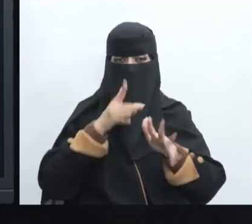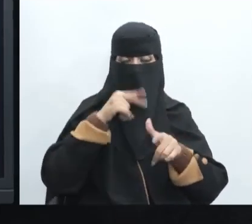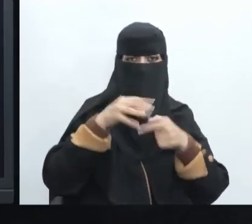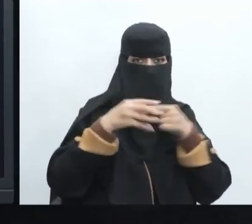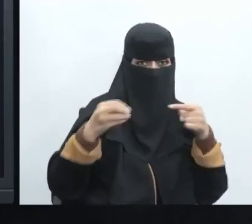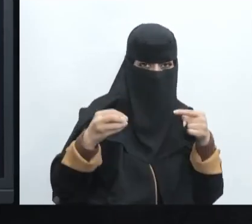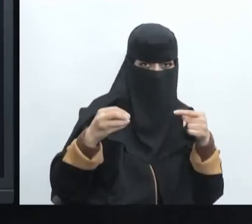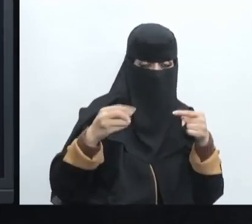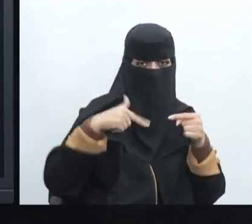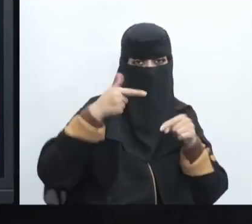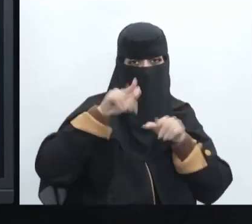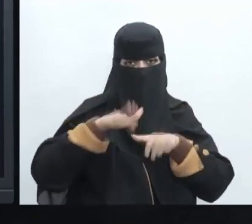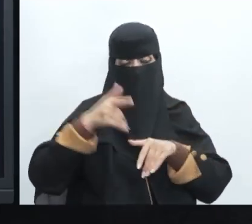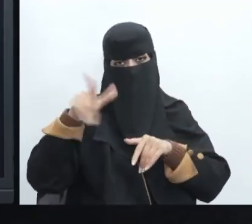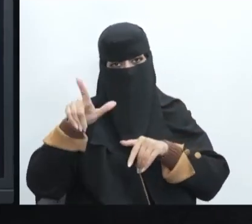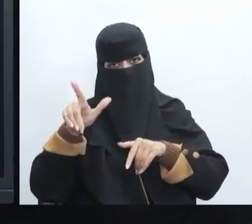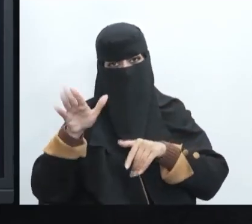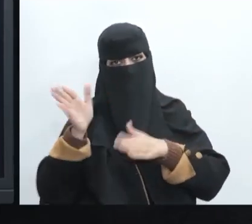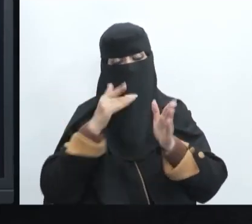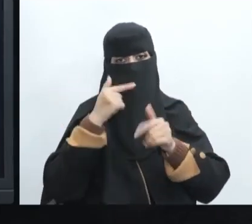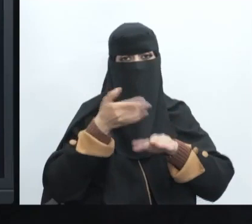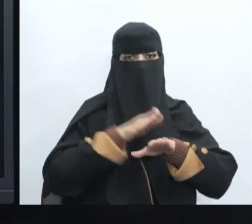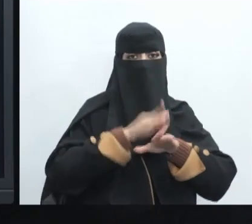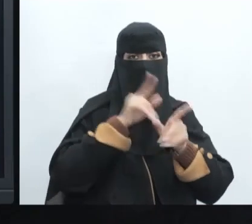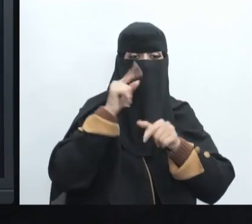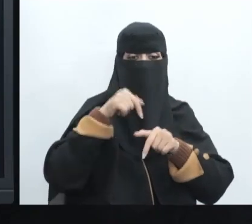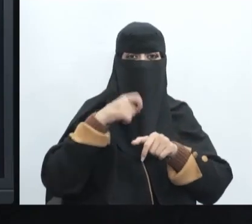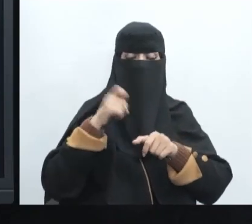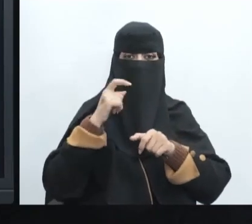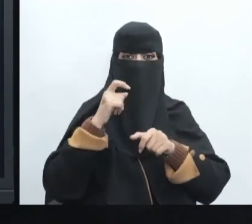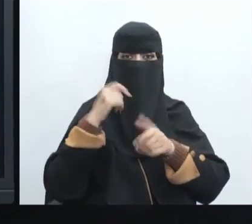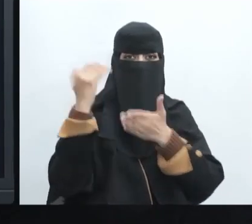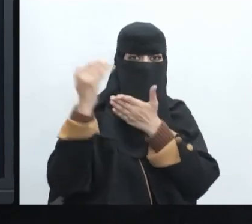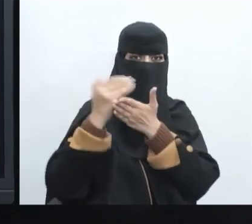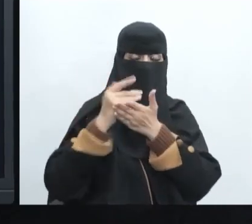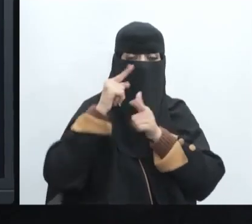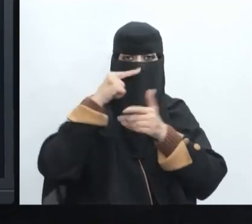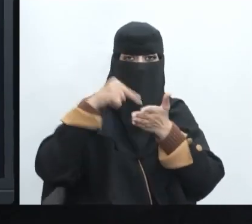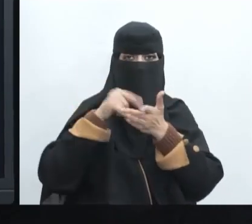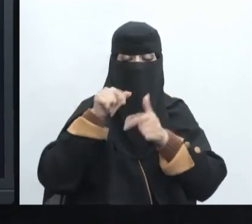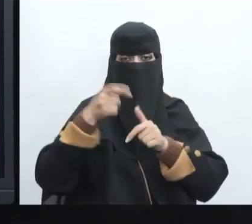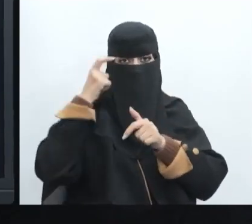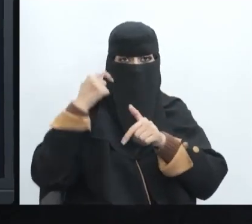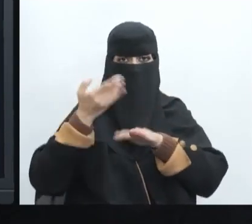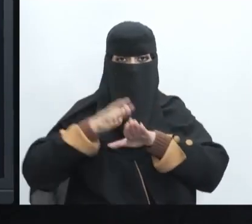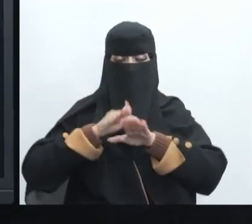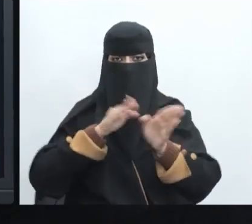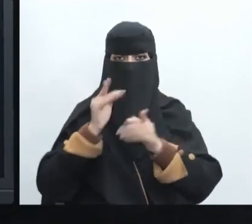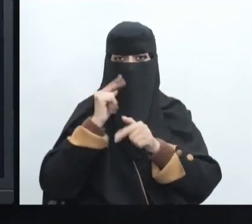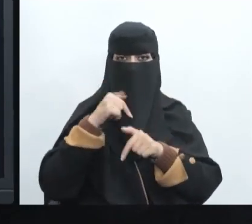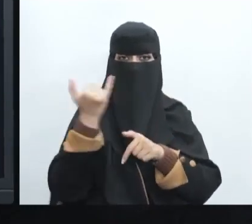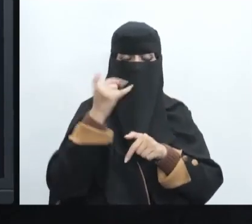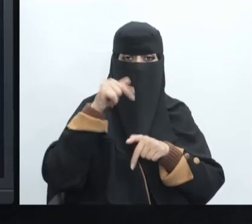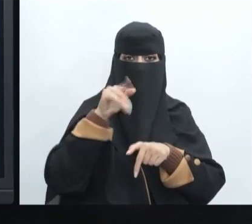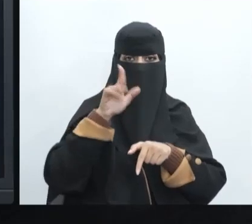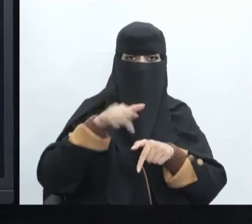سلبا او ايجابا على الاقتصاد ولا بد ان نعرف اهم